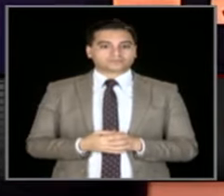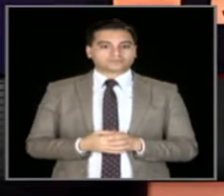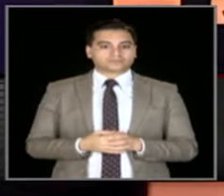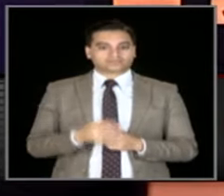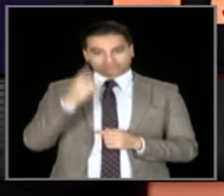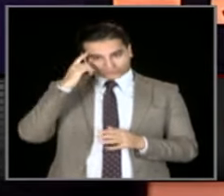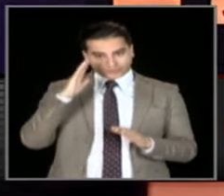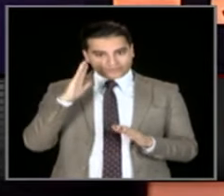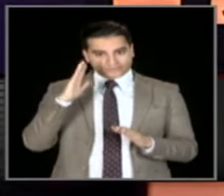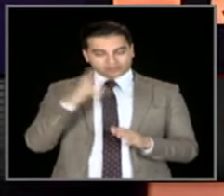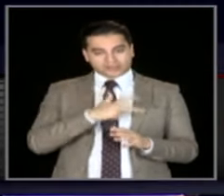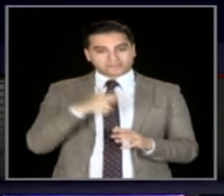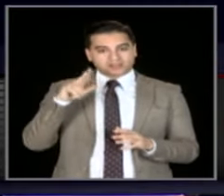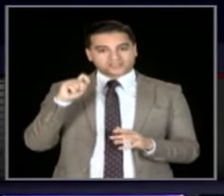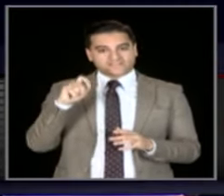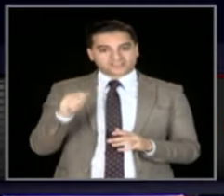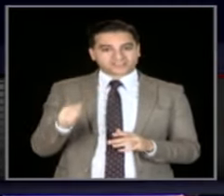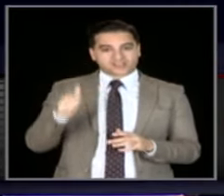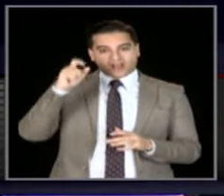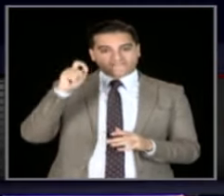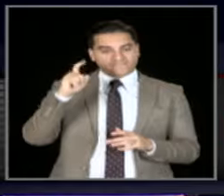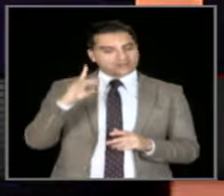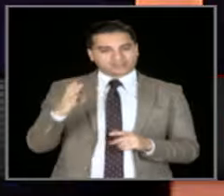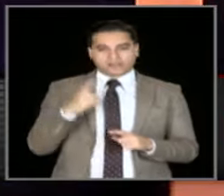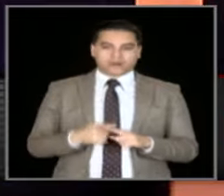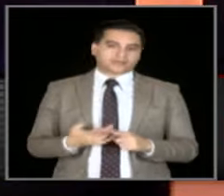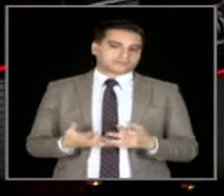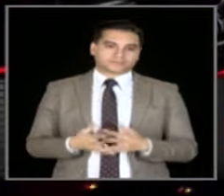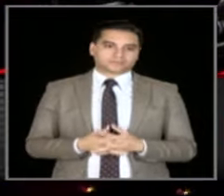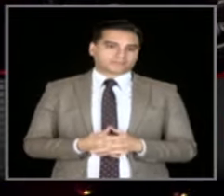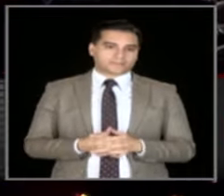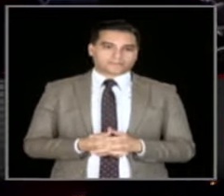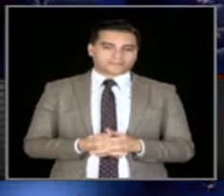مش عارفه. الصفصف. شادي طبعا اجابه خاطئه.